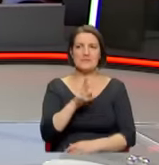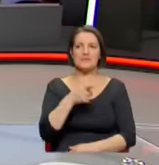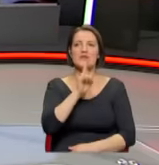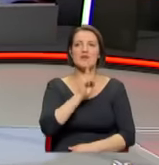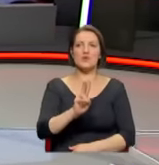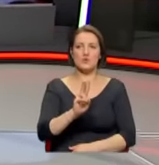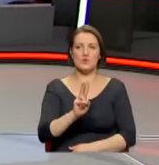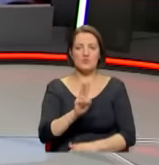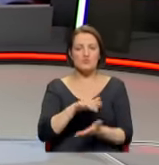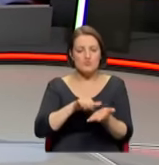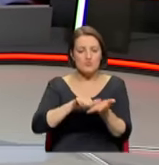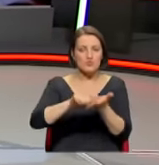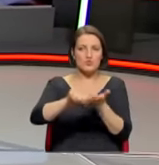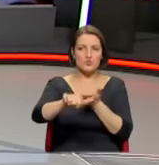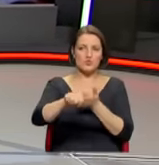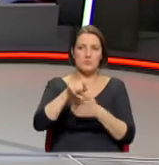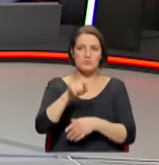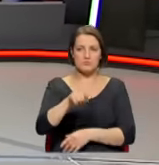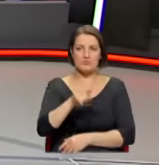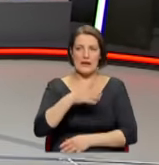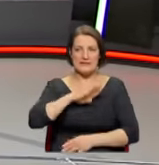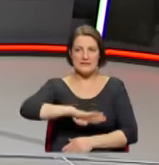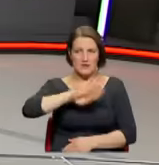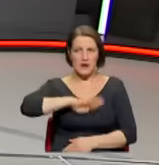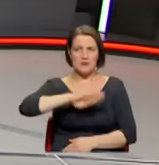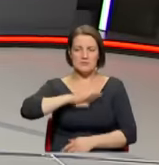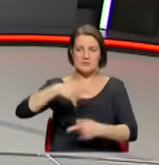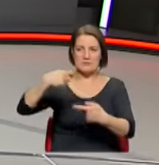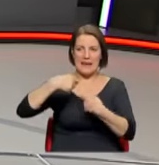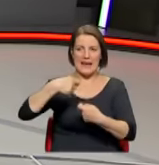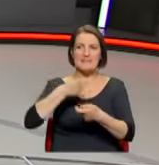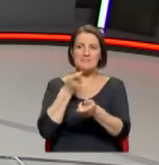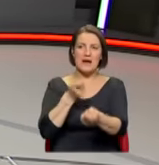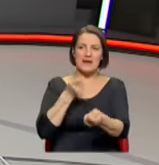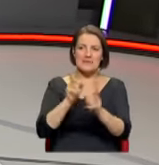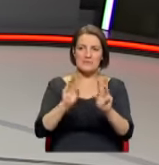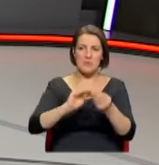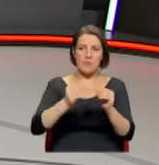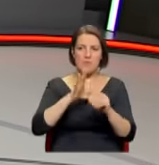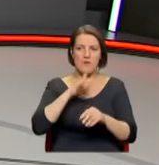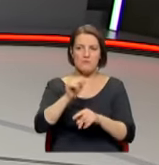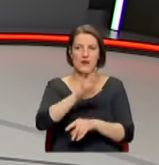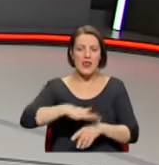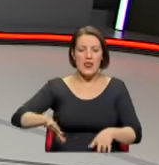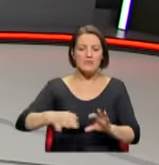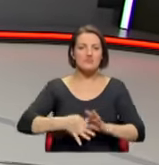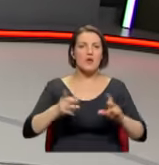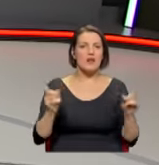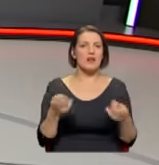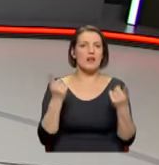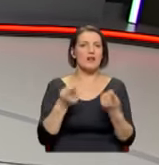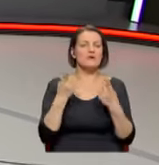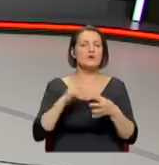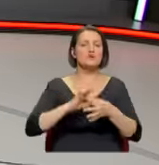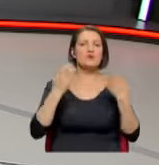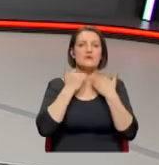7200, bütün bunlar derdimiz tasamız eğitim meseleleri var ya, bunlar işte bunların hiçbirini çözemeyiz. Bunların